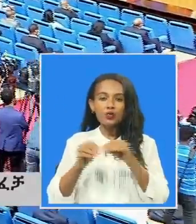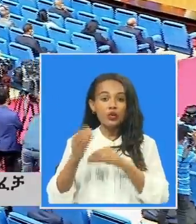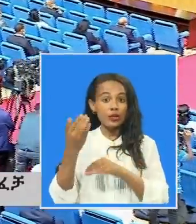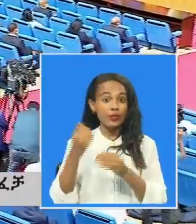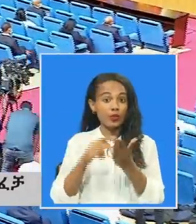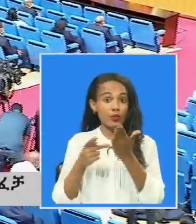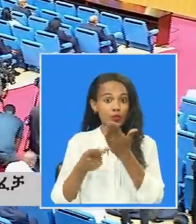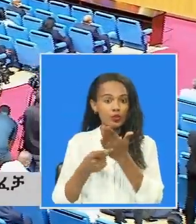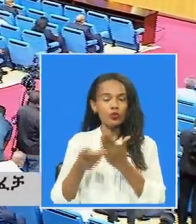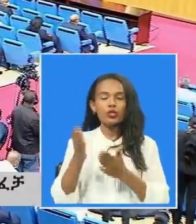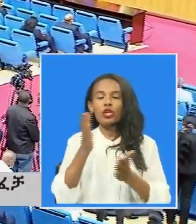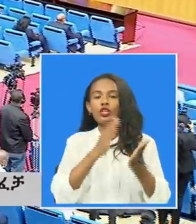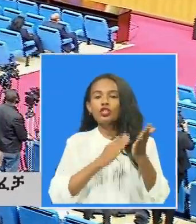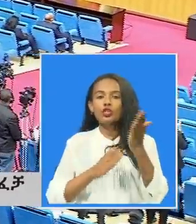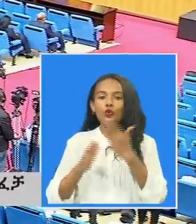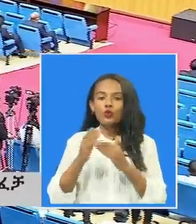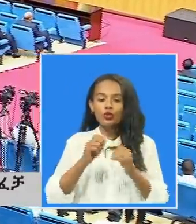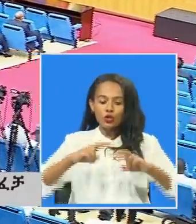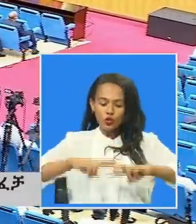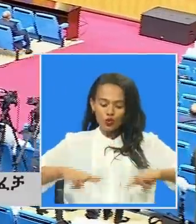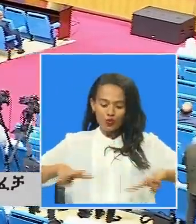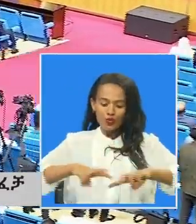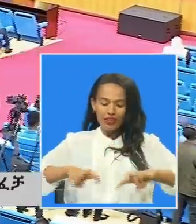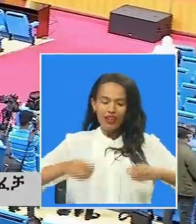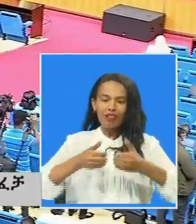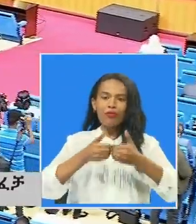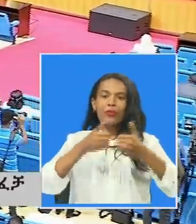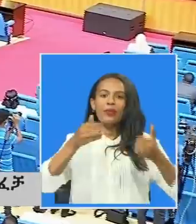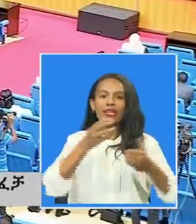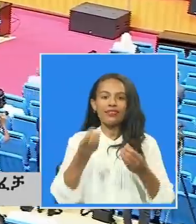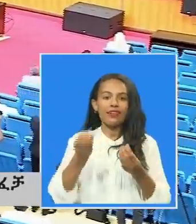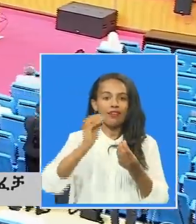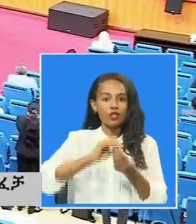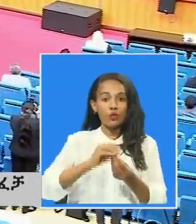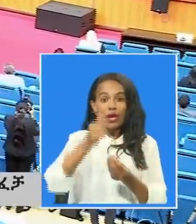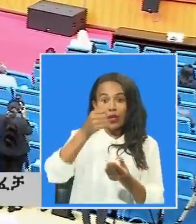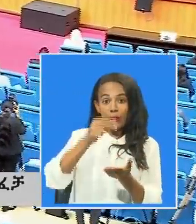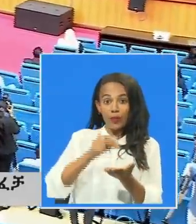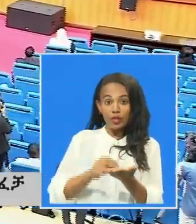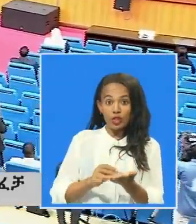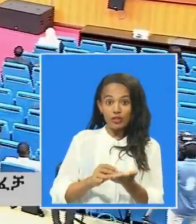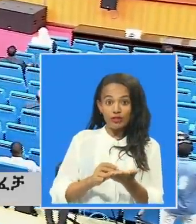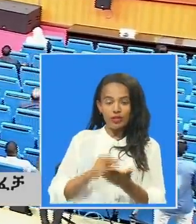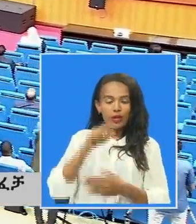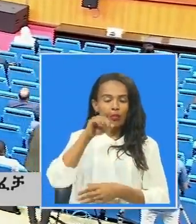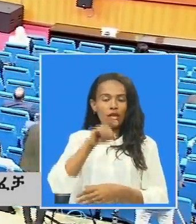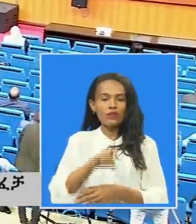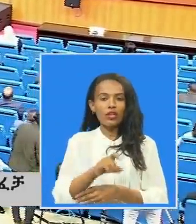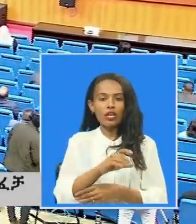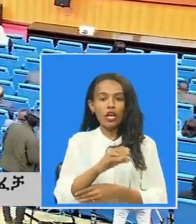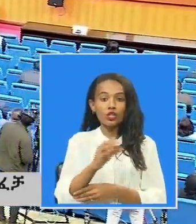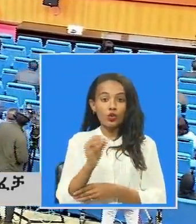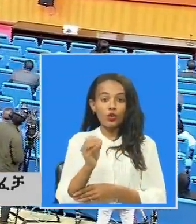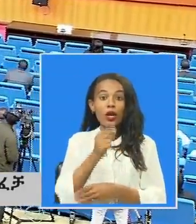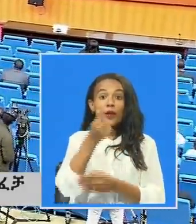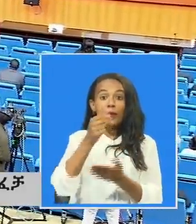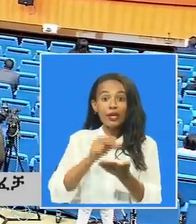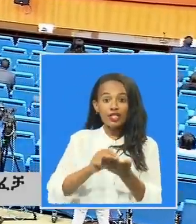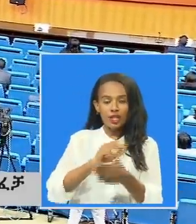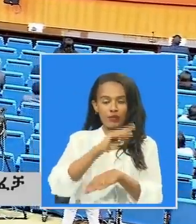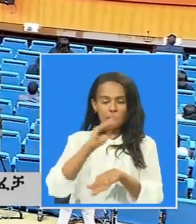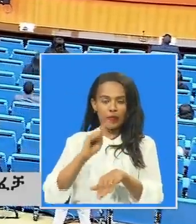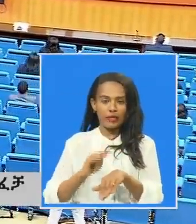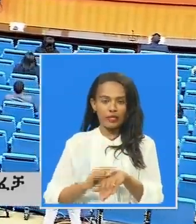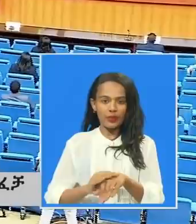ፕሮጀክቶች ችግሮቻቸውን በጥናት በመለየትና ተጨማሪ በጀት የሚያስፈልጋቸውን በጀት